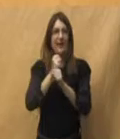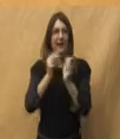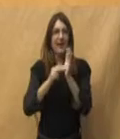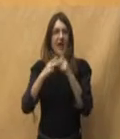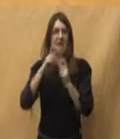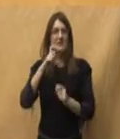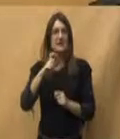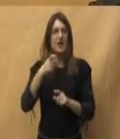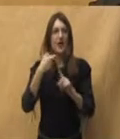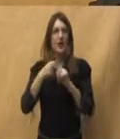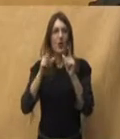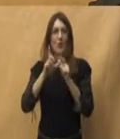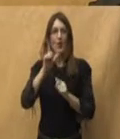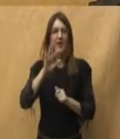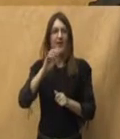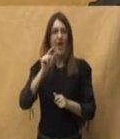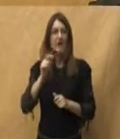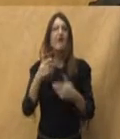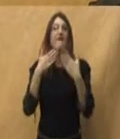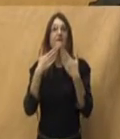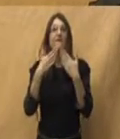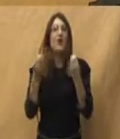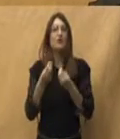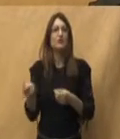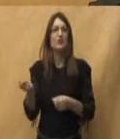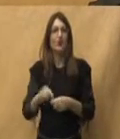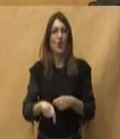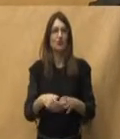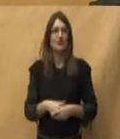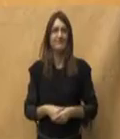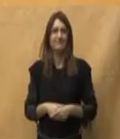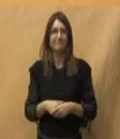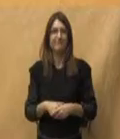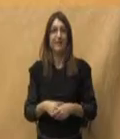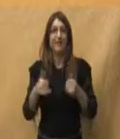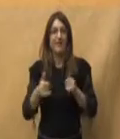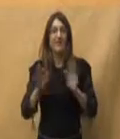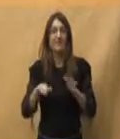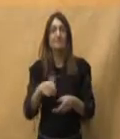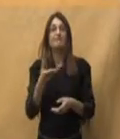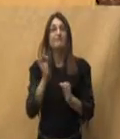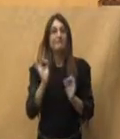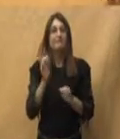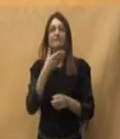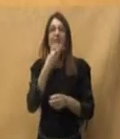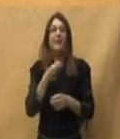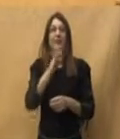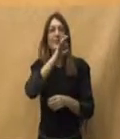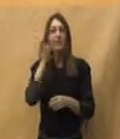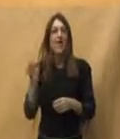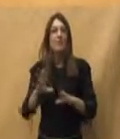Kulijera. Hvala vam što ste došli. Danas imamo jedan krasan dan, kompletan, jer